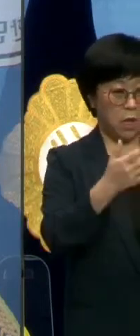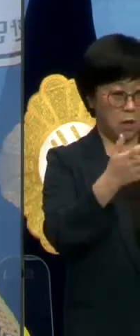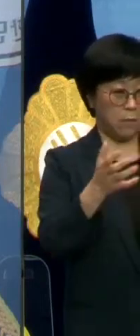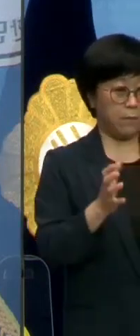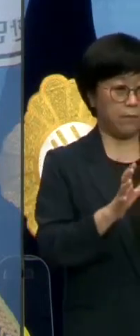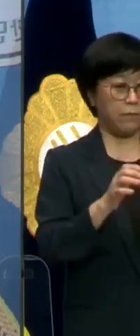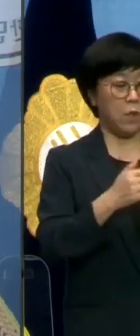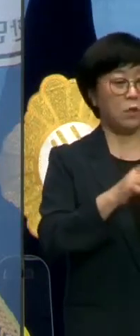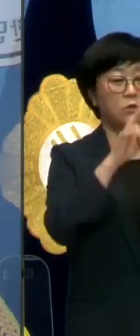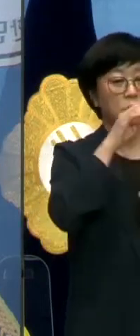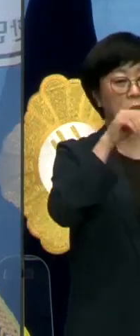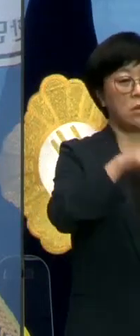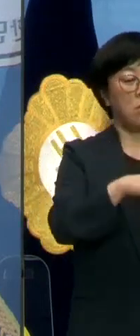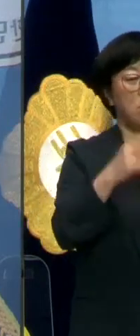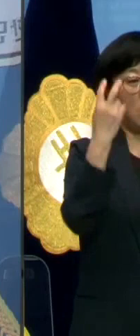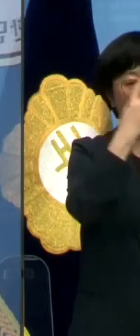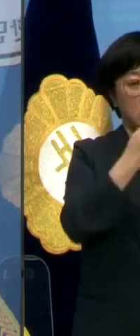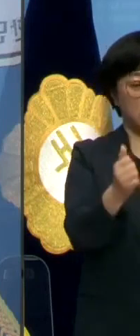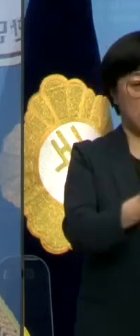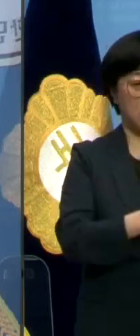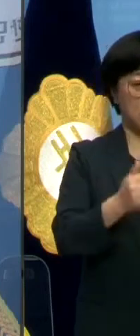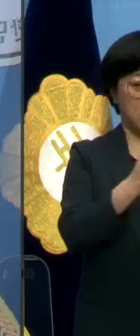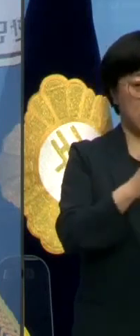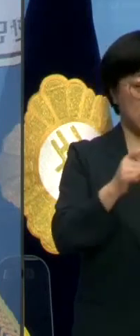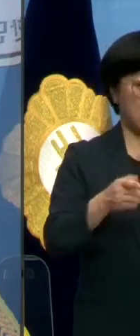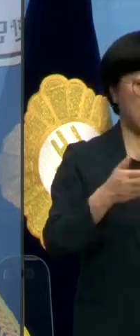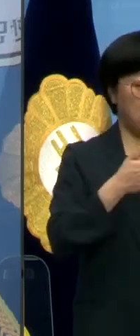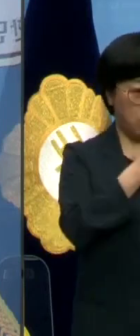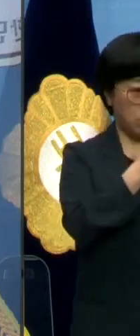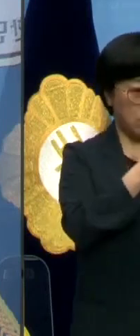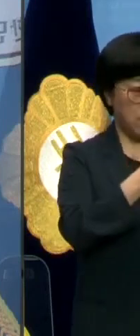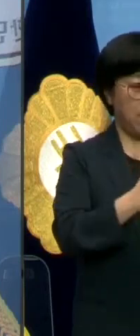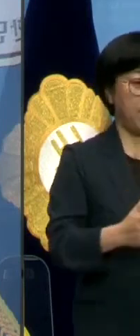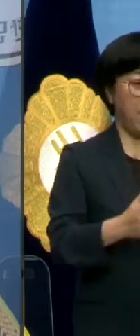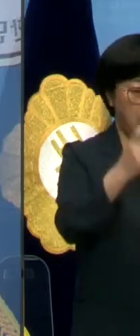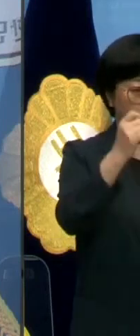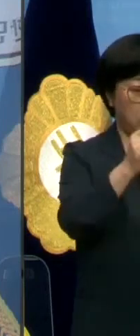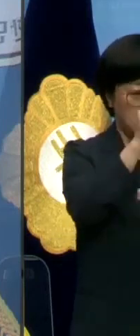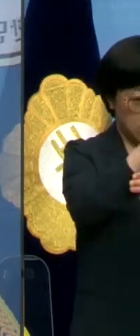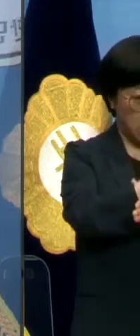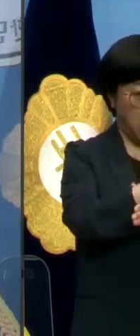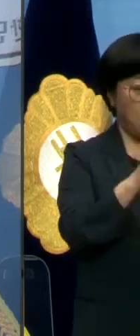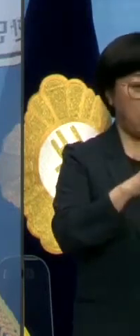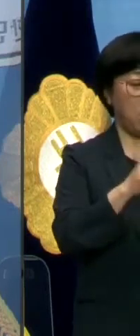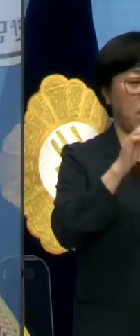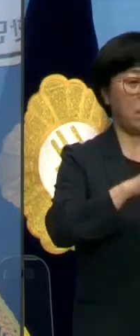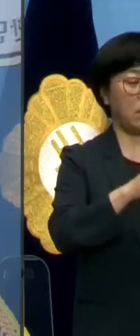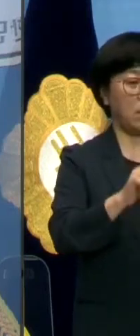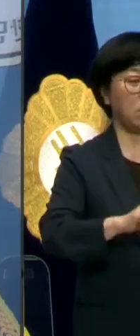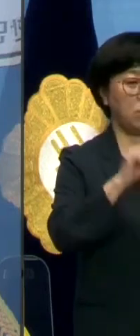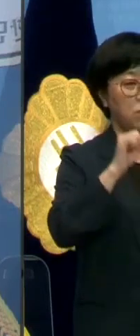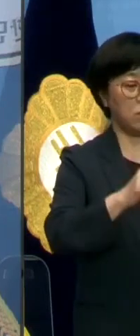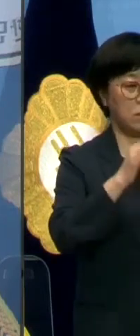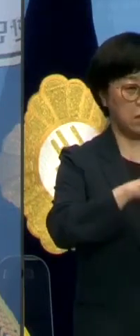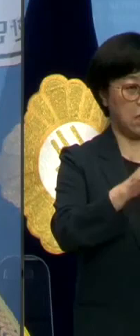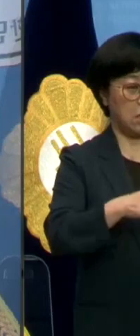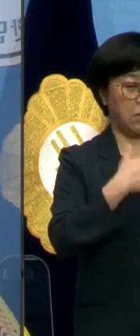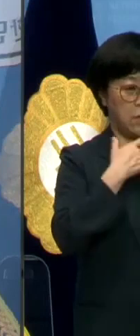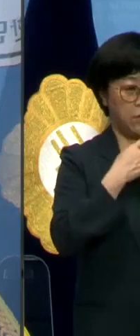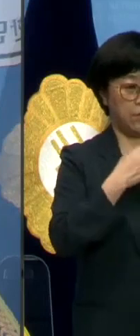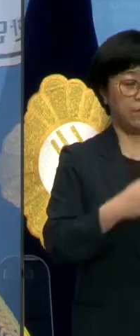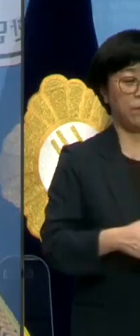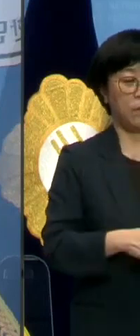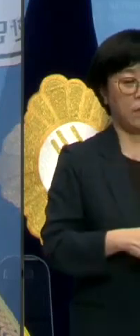위원들은 중앙선거관리위원회가 이상의 요구들을 즉시 수용하고 행동으로 실천하기를